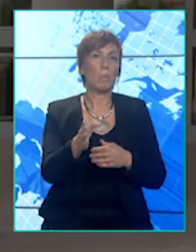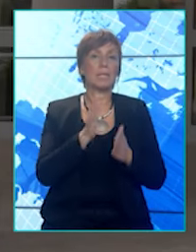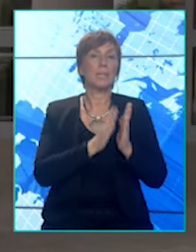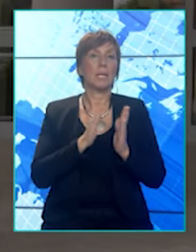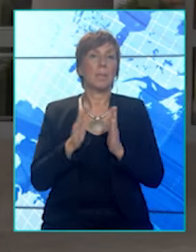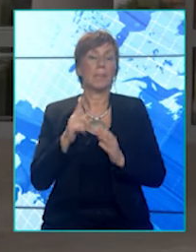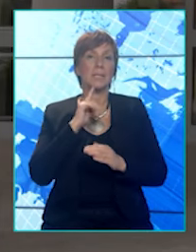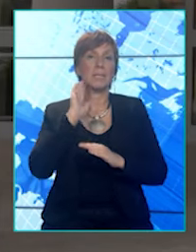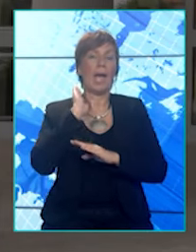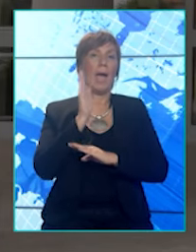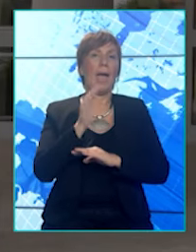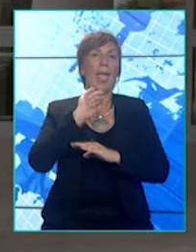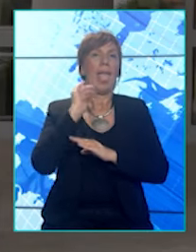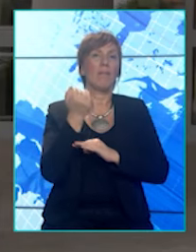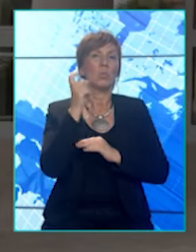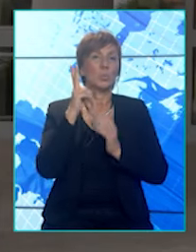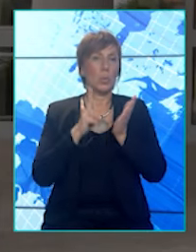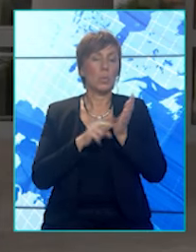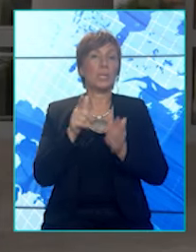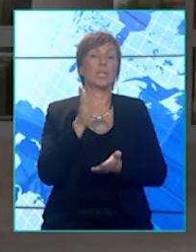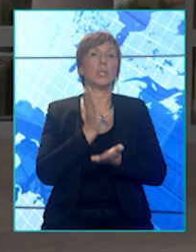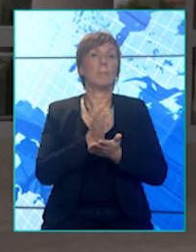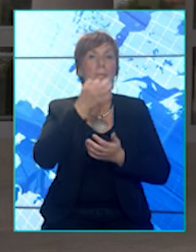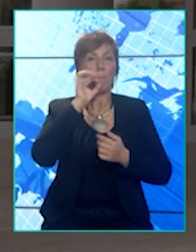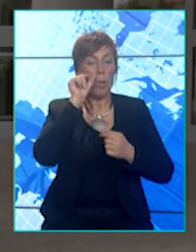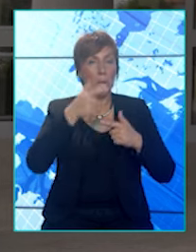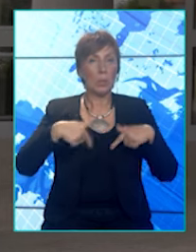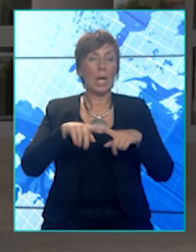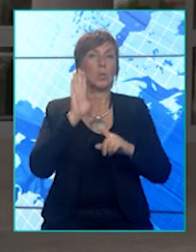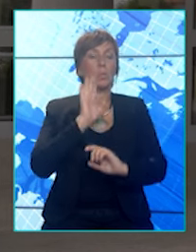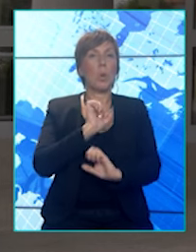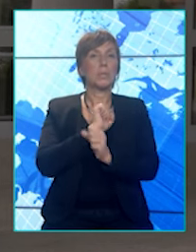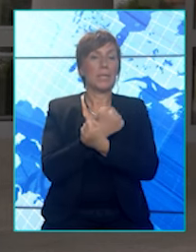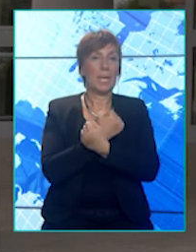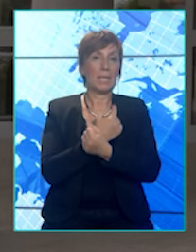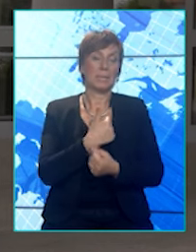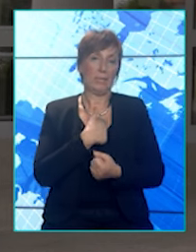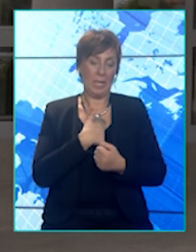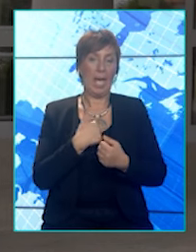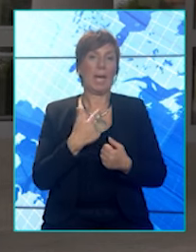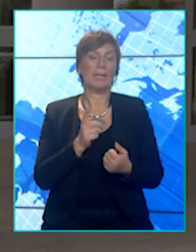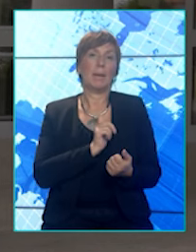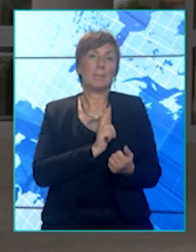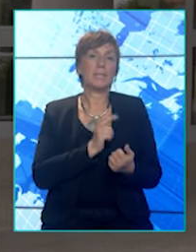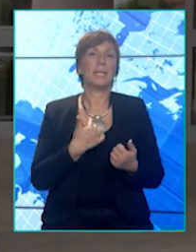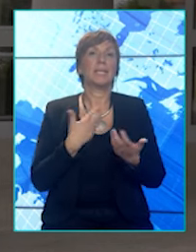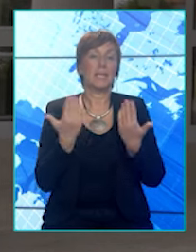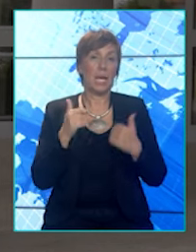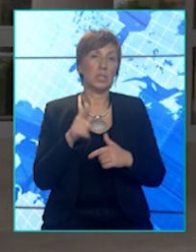ka EU i da će biti bolje narodu u Bosni i Hercegovini i nadam se da će i